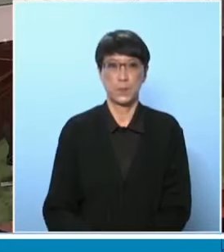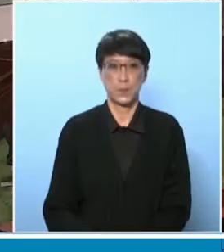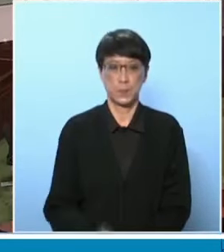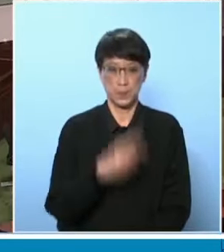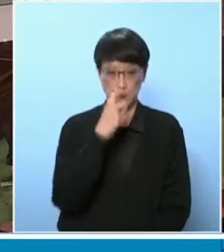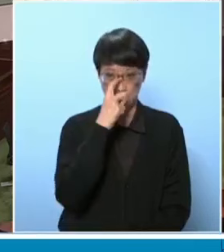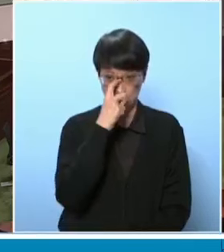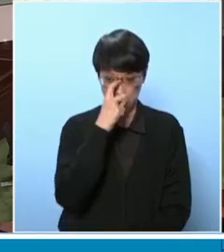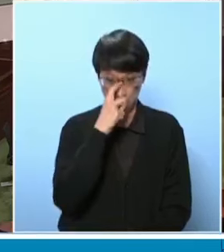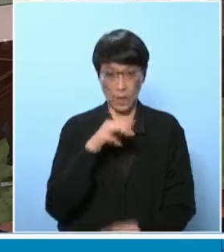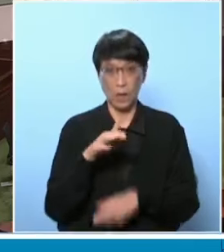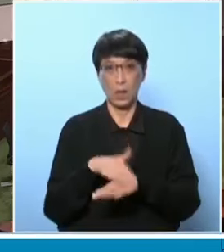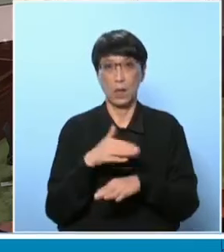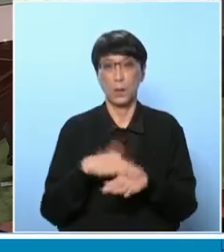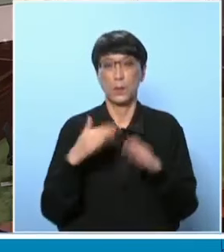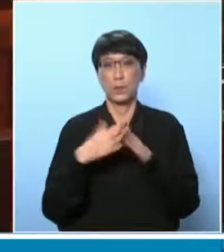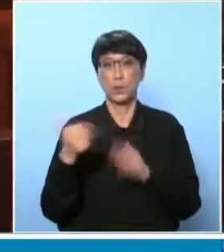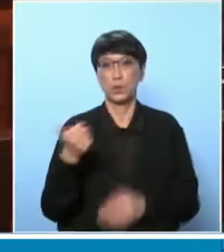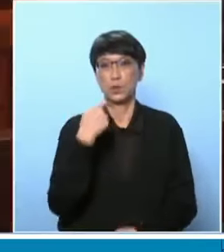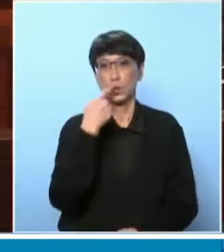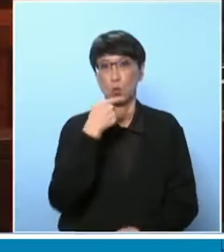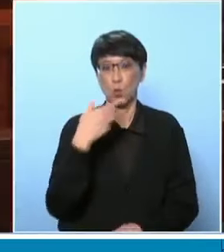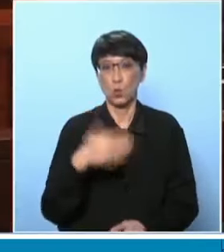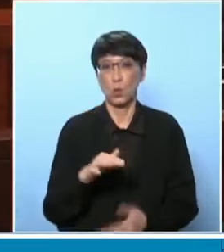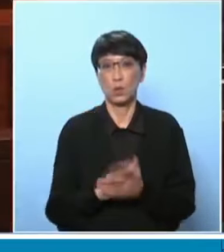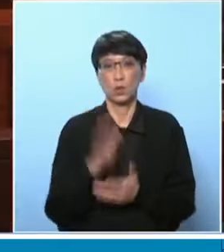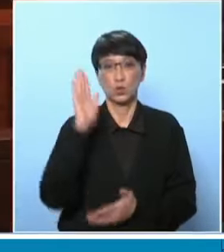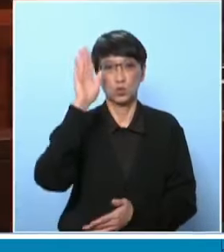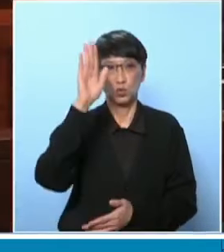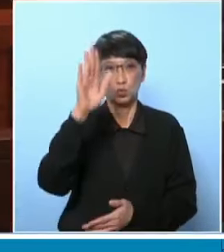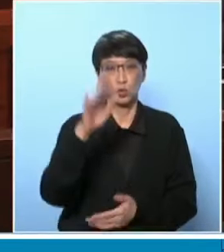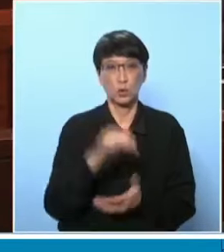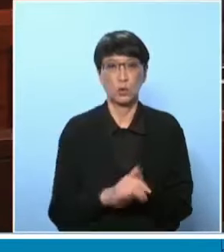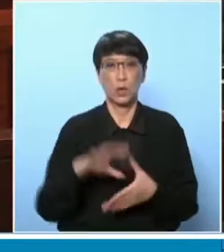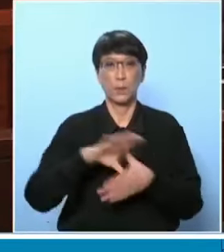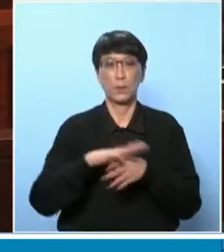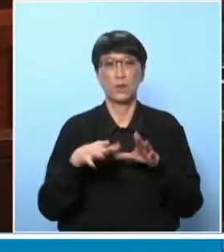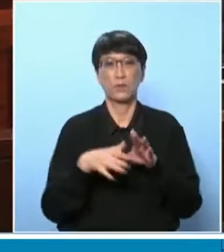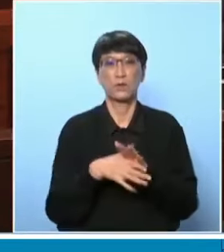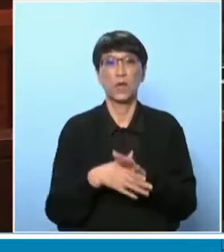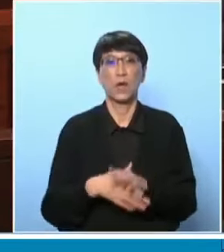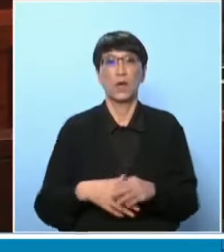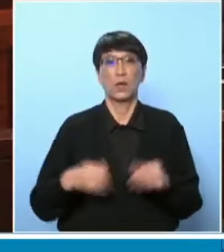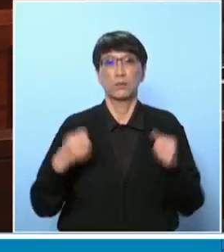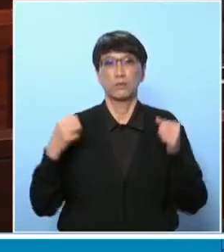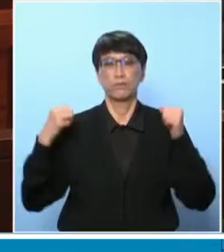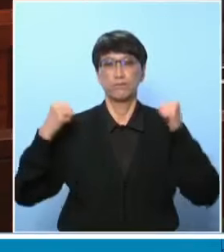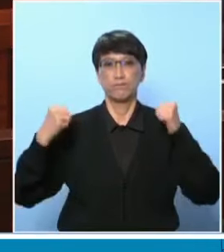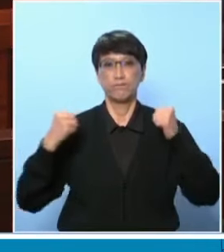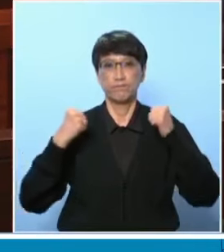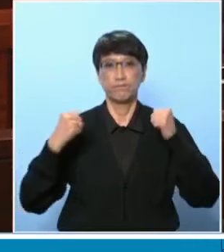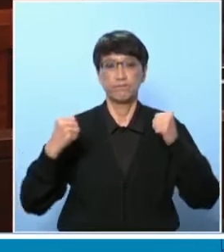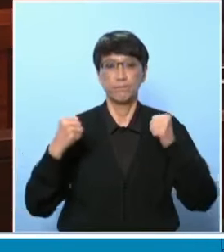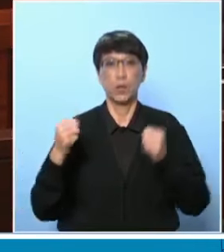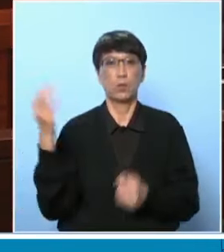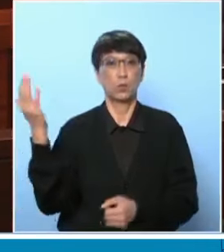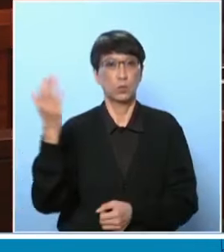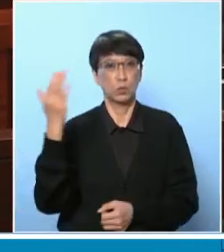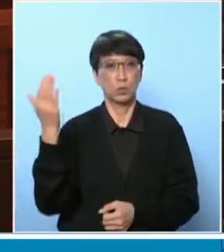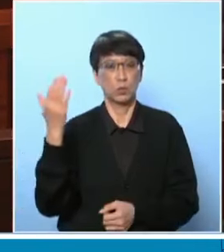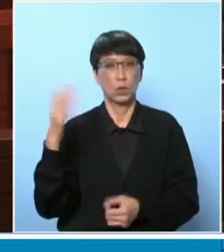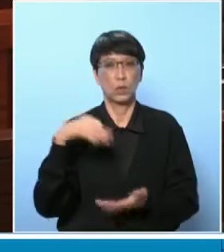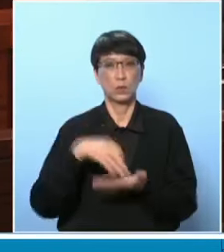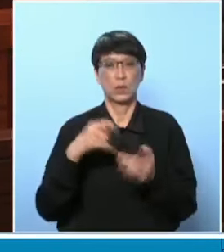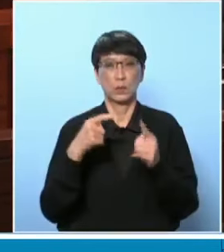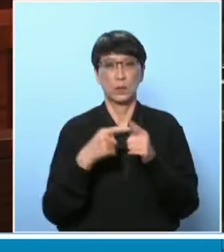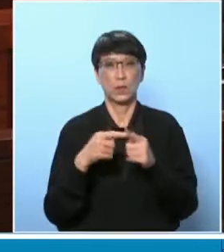主席。剛才局長和郭議員都提到了未來一個大趨勢就是文化體育旅遊，我覺得這個文化體育旅遊的參與者